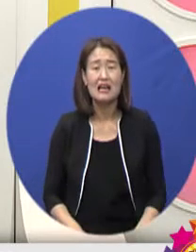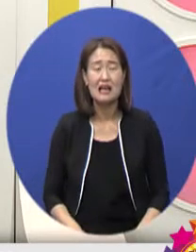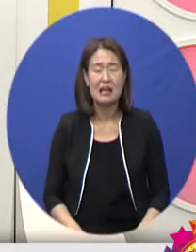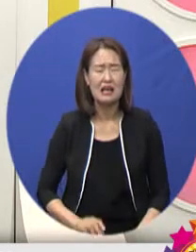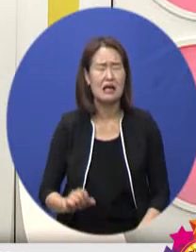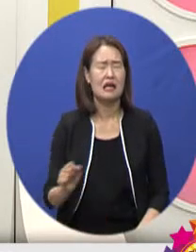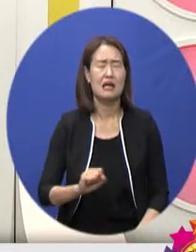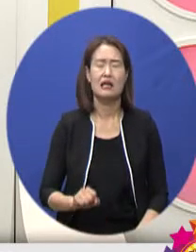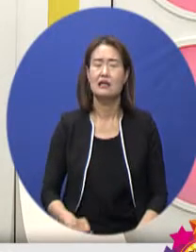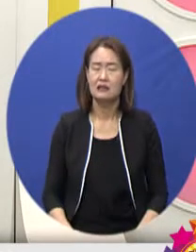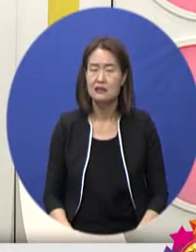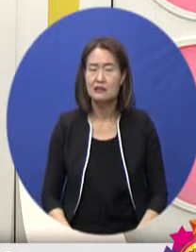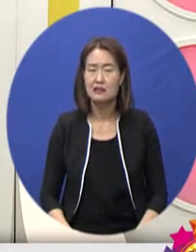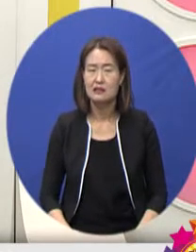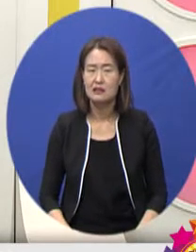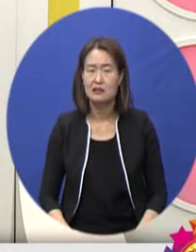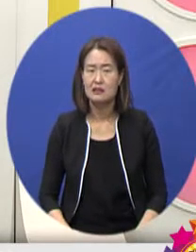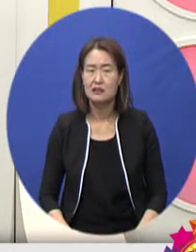저 이제